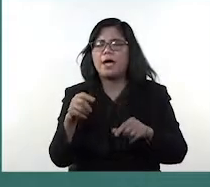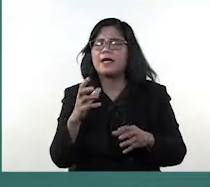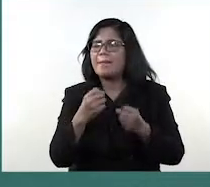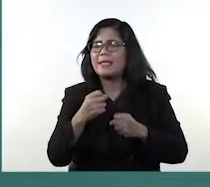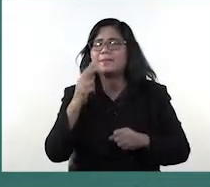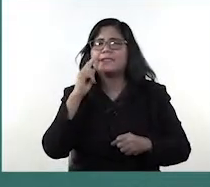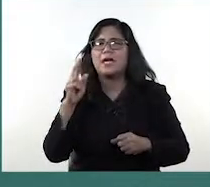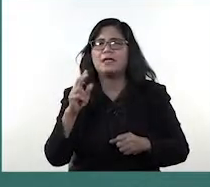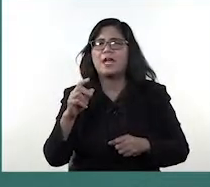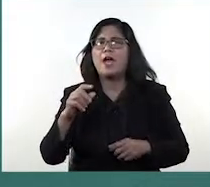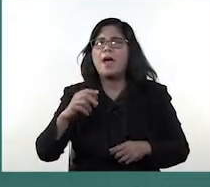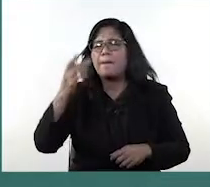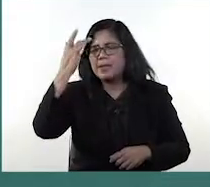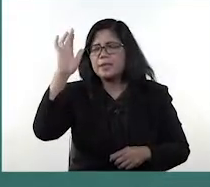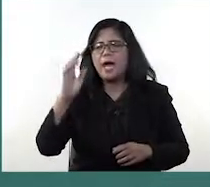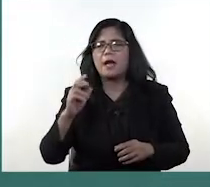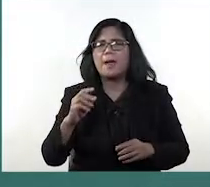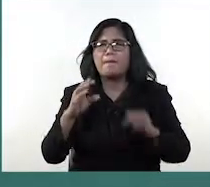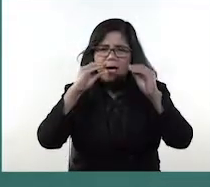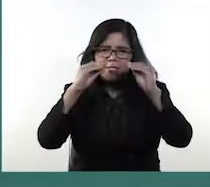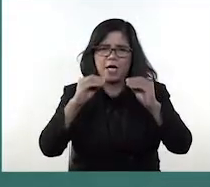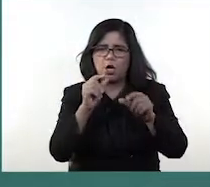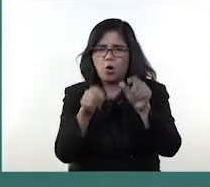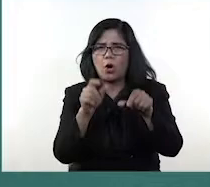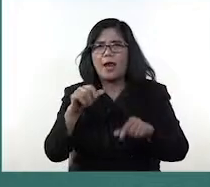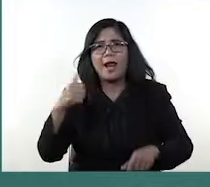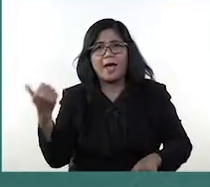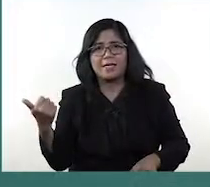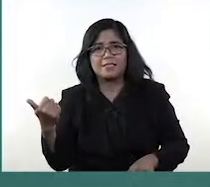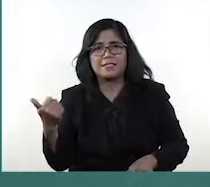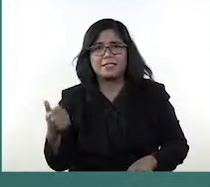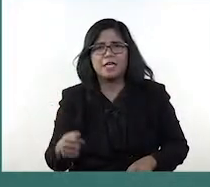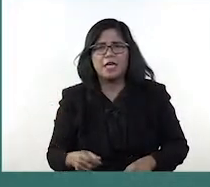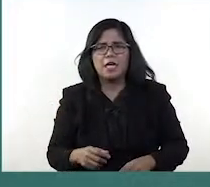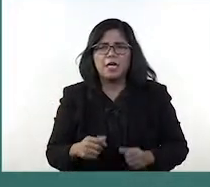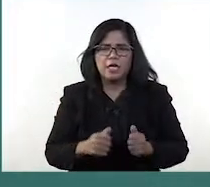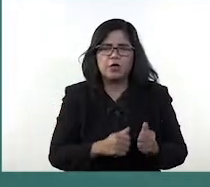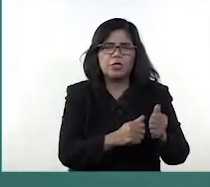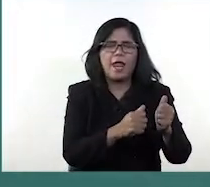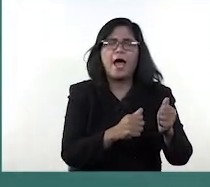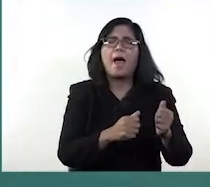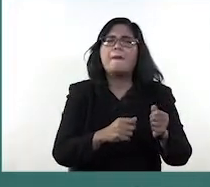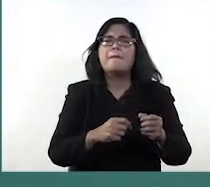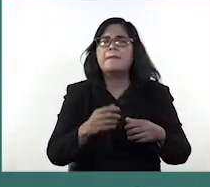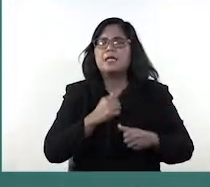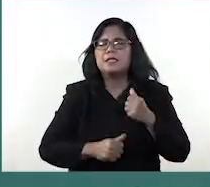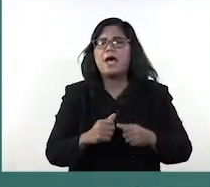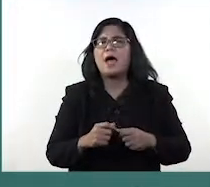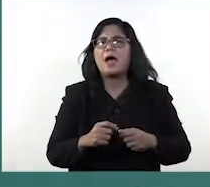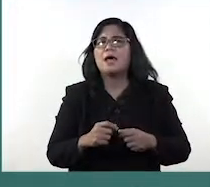lain Hai nah ini ilustrasi pertama ikutlah menderita sebagai seorang prajurit yang baik dari